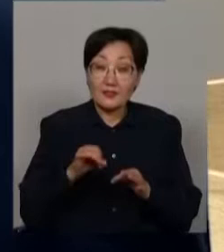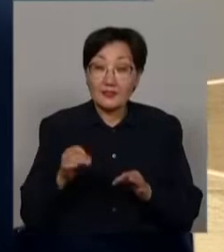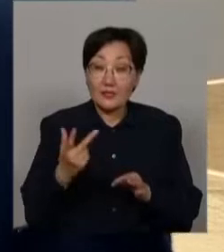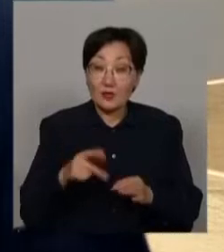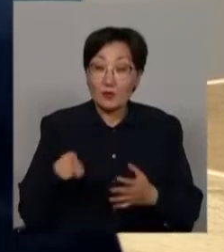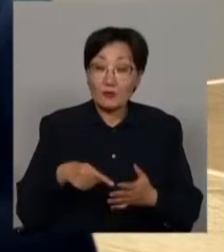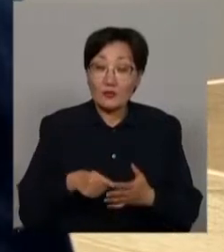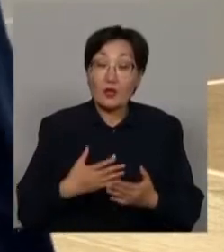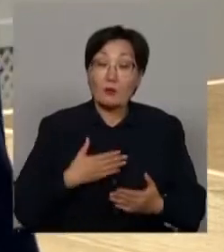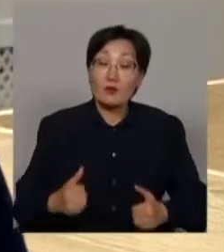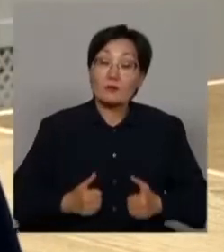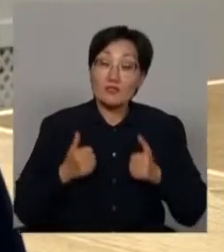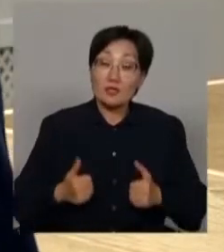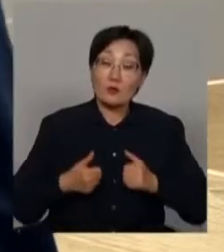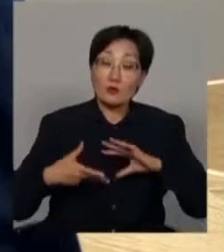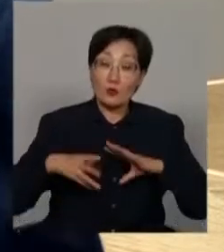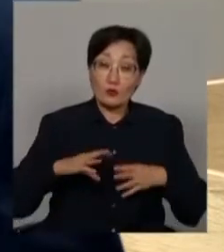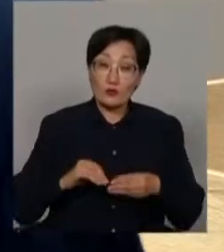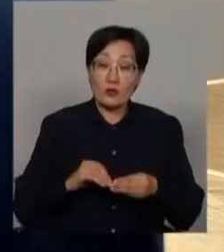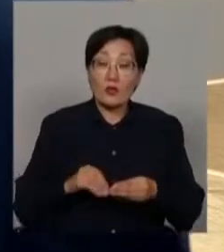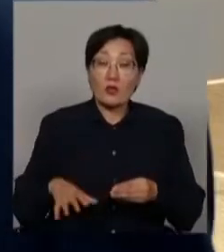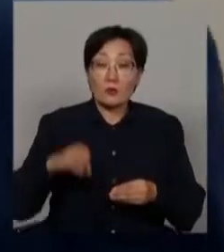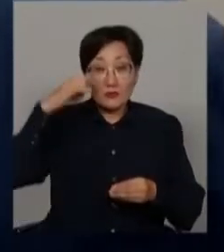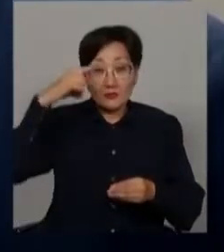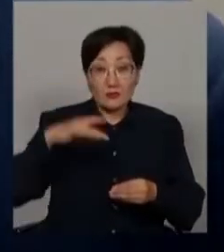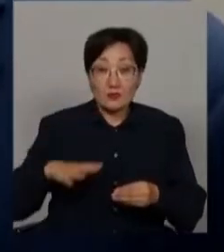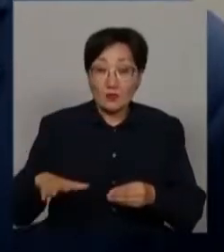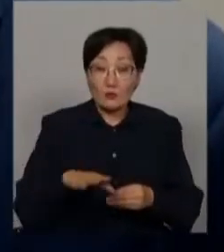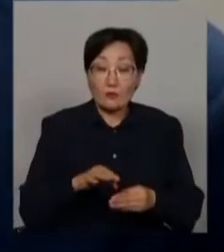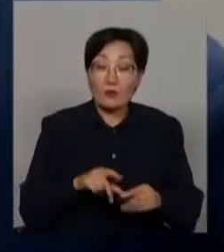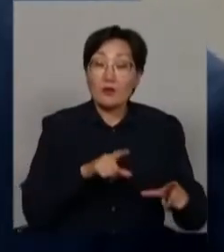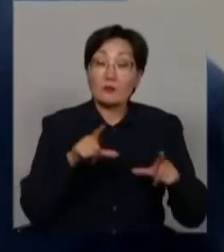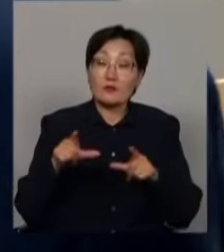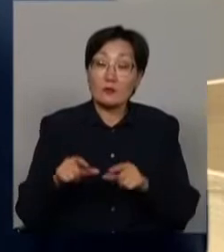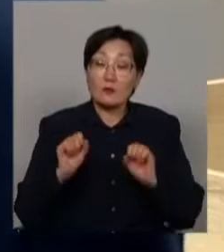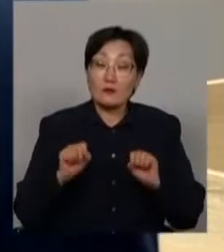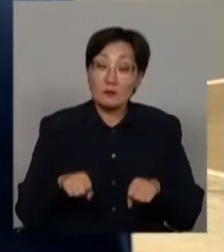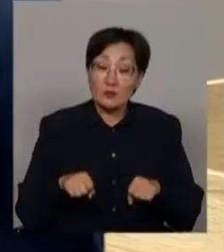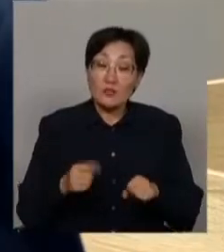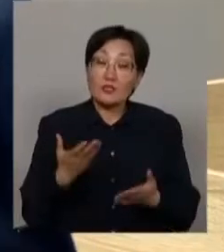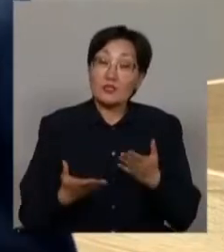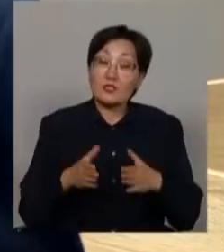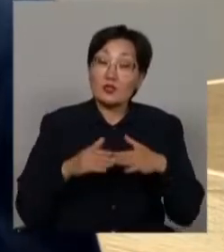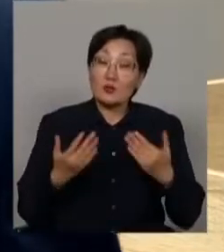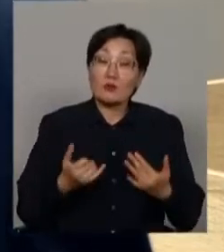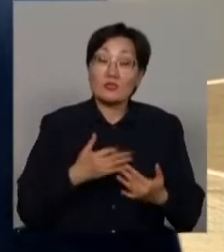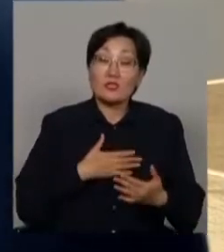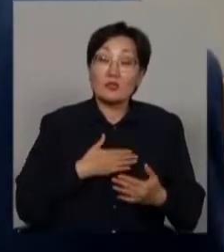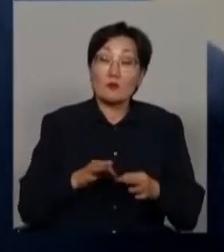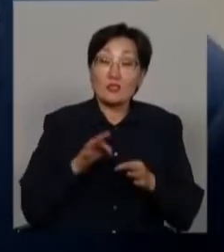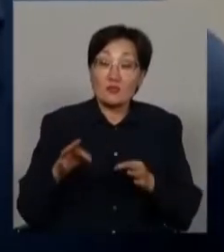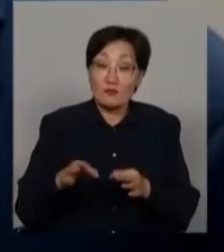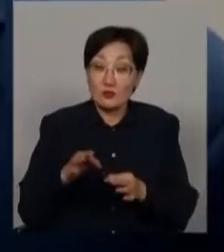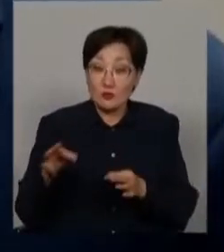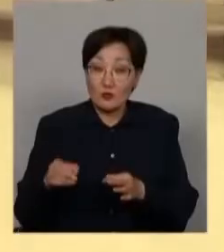Мы постараемся в общем по всему Казахстану пройтись по мере возможности если нет нашей филиалы